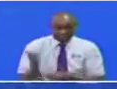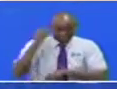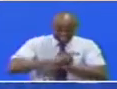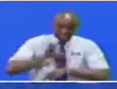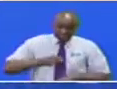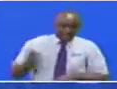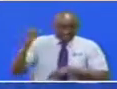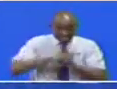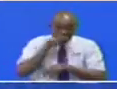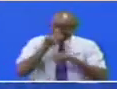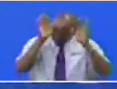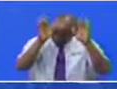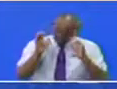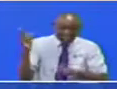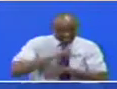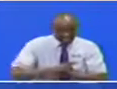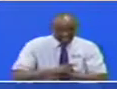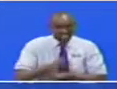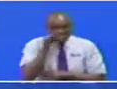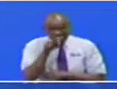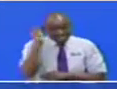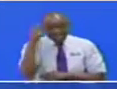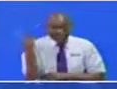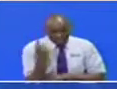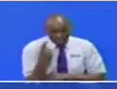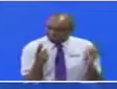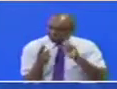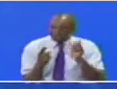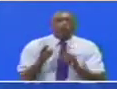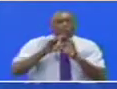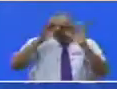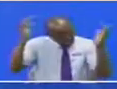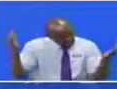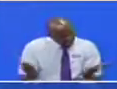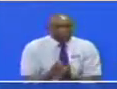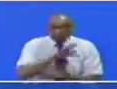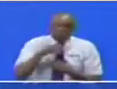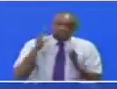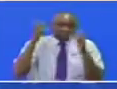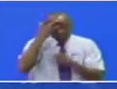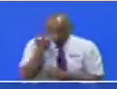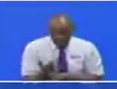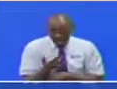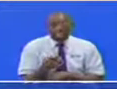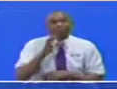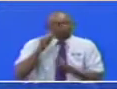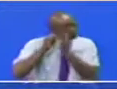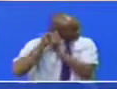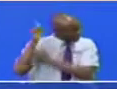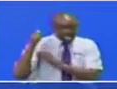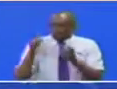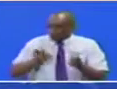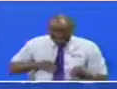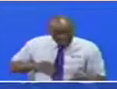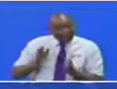Day. Ni siku muhimu kwetu na sio kwa Kenya peke yake. Ni dunia nzima na tunaicelebrate kwa sababu tumetoka mbali.